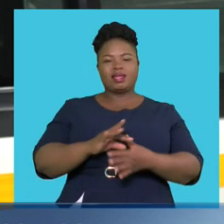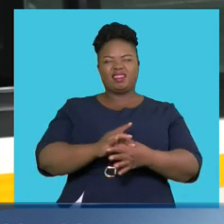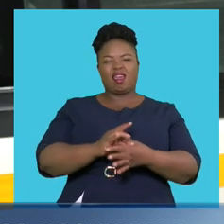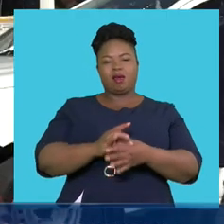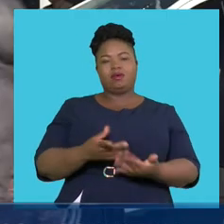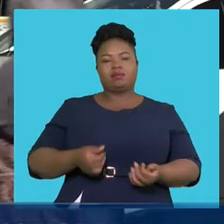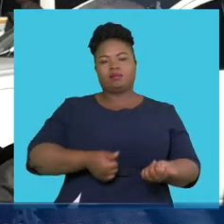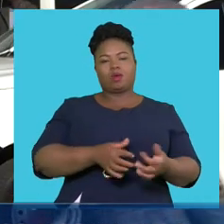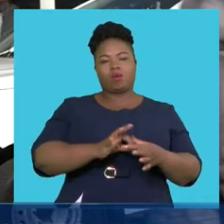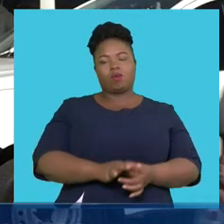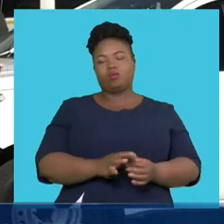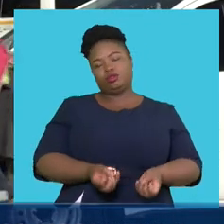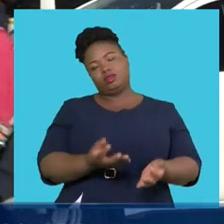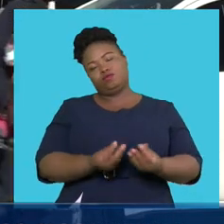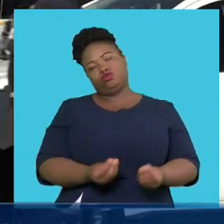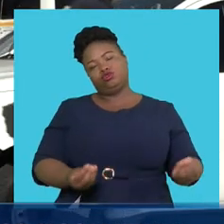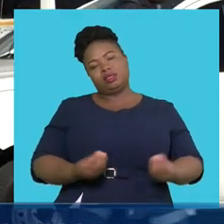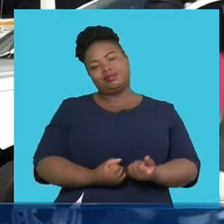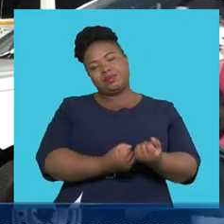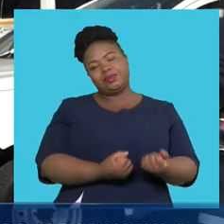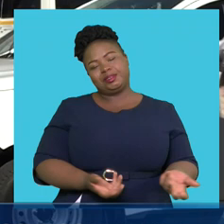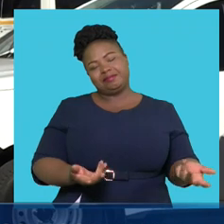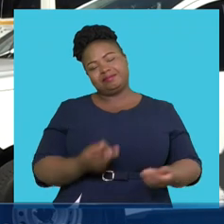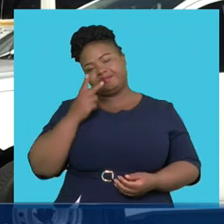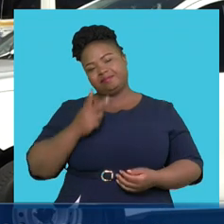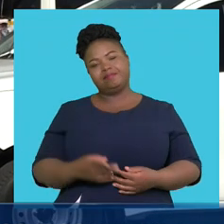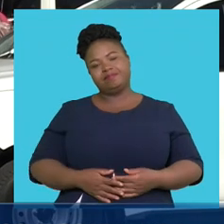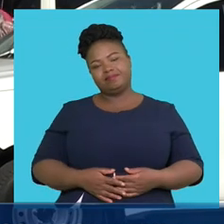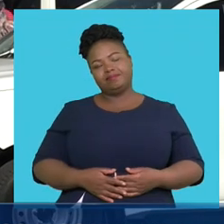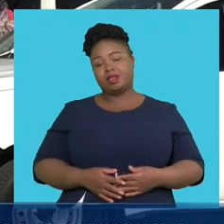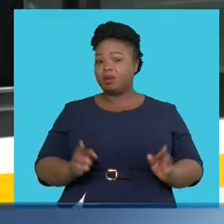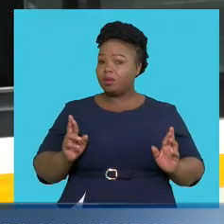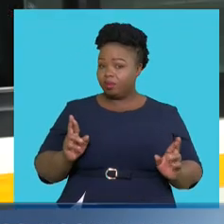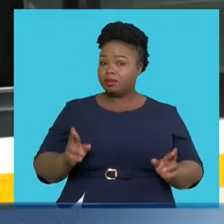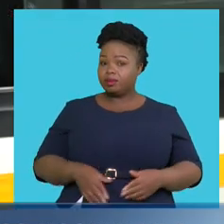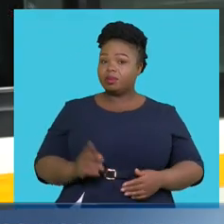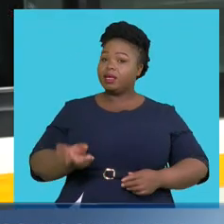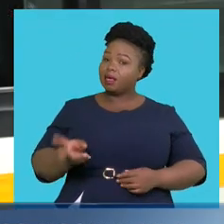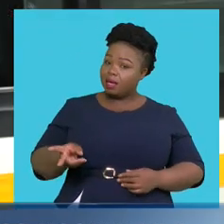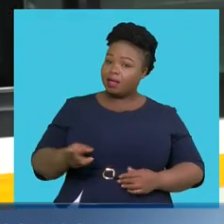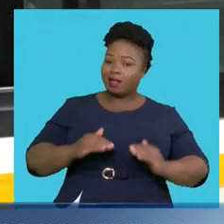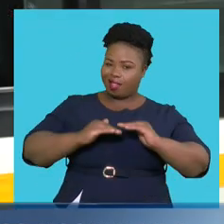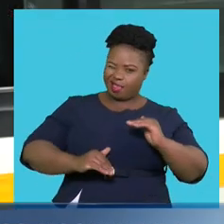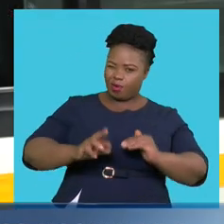sibuye emsebenzini ngani sithi ukuthi zikhere nazo wabona. Ngiyathemba ukuthi hhayi mabangaphinda